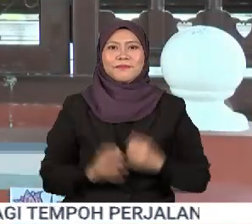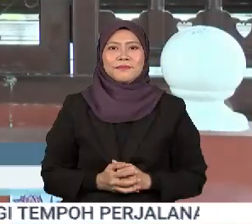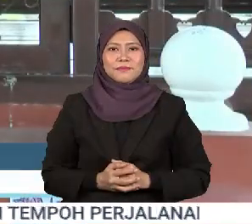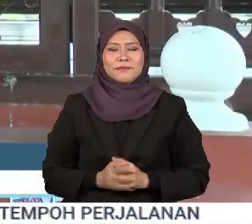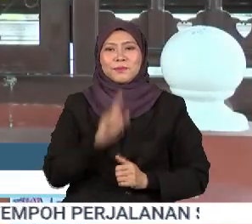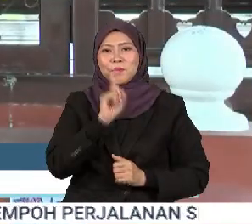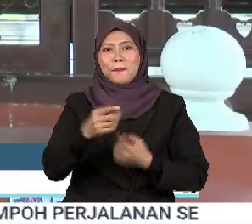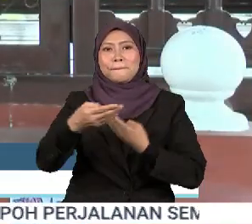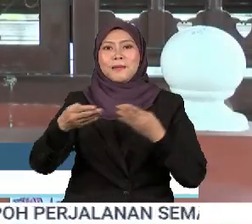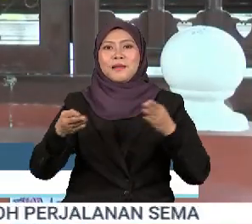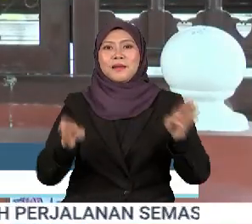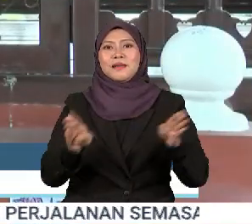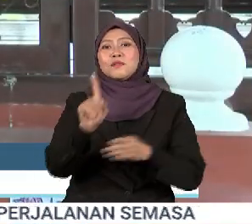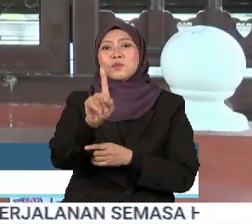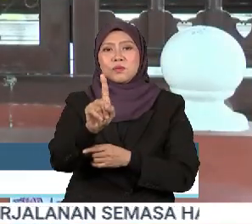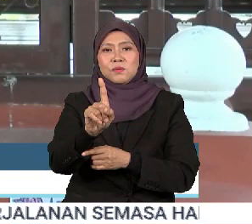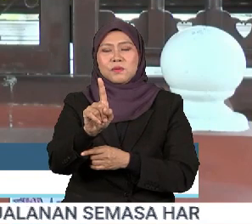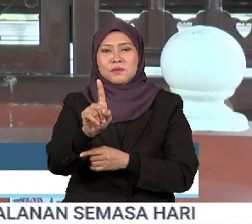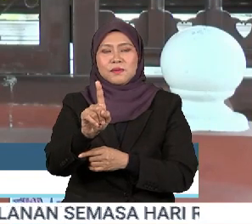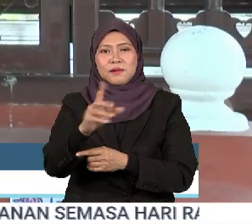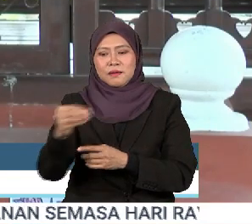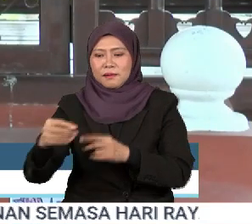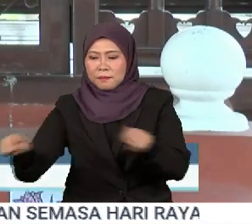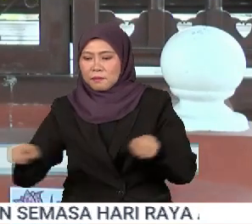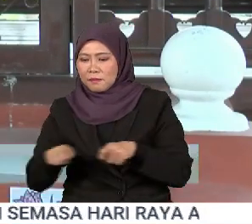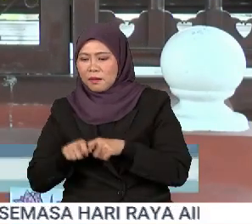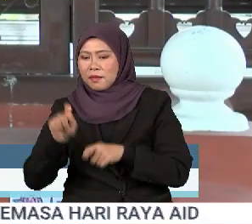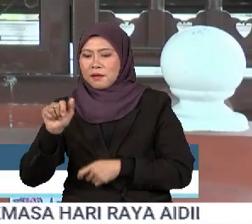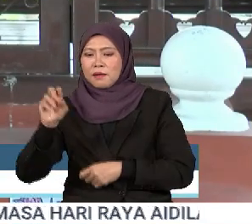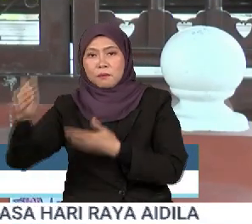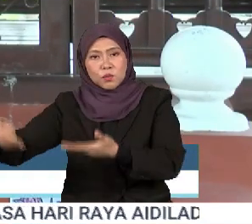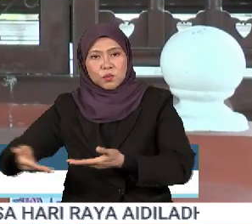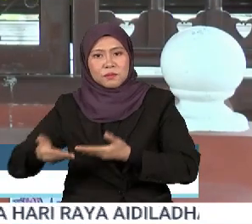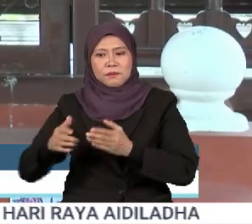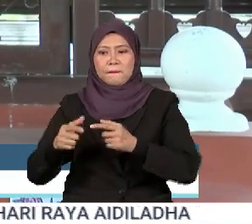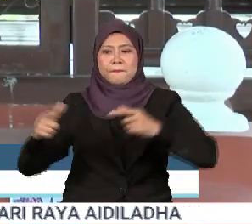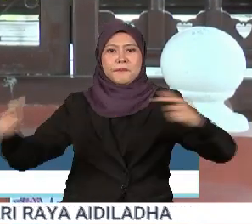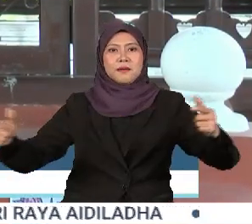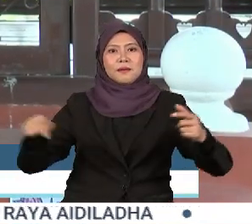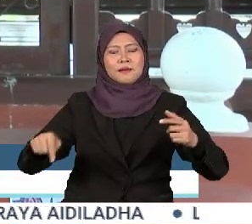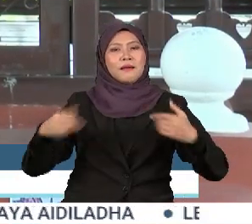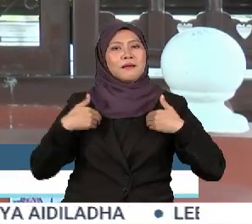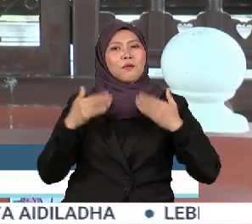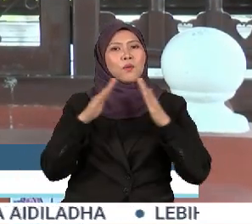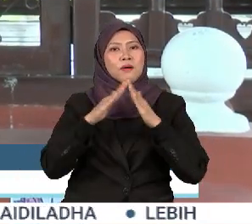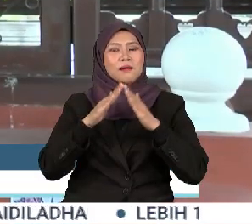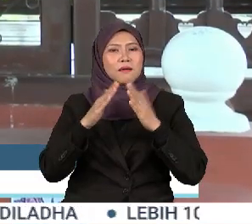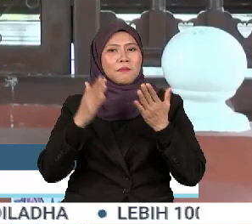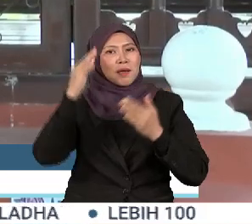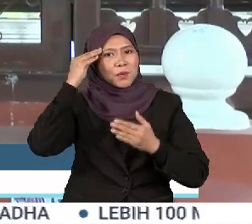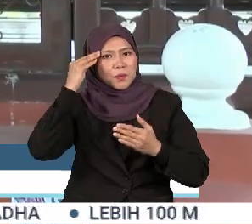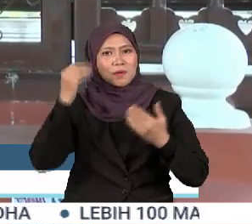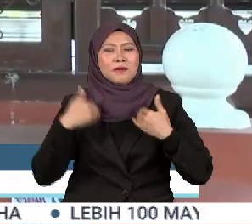asalnya satu saja untuk rumah ni. Dan ruang tamu yang besar untuk orang Melayu ada keluarga yang besar. Jadi